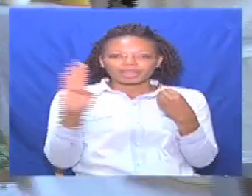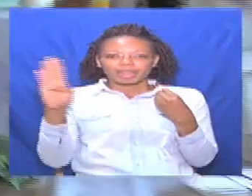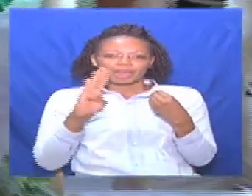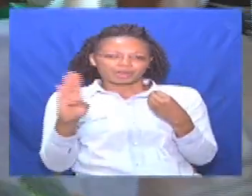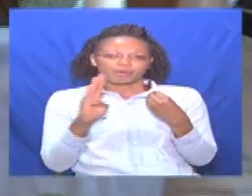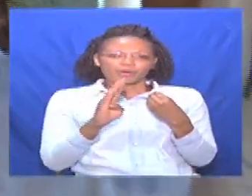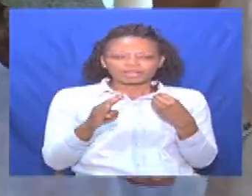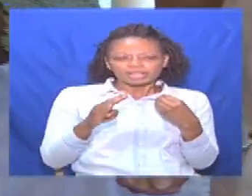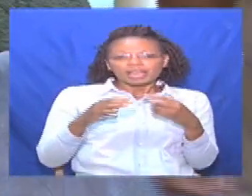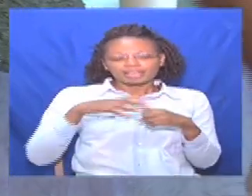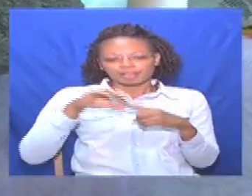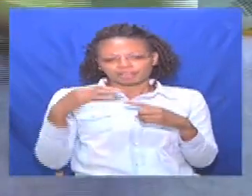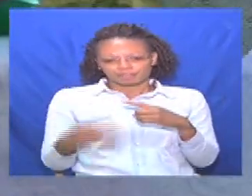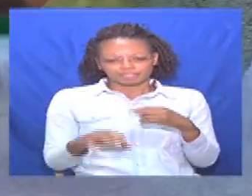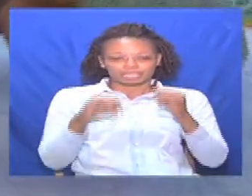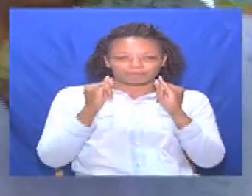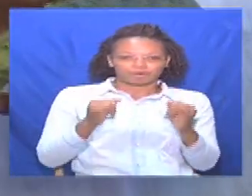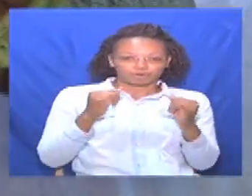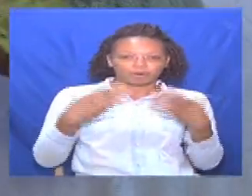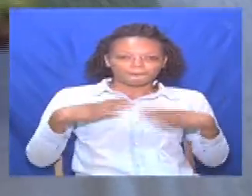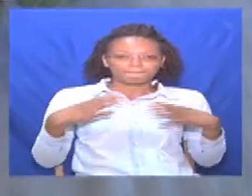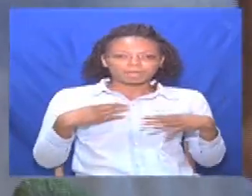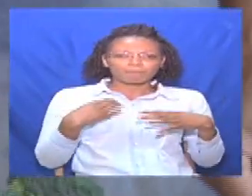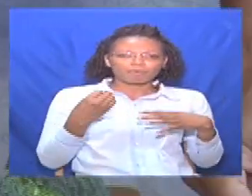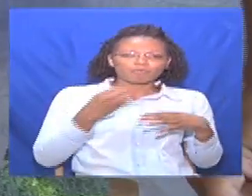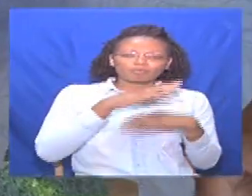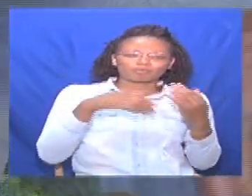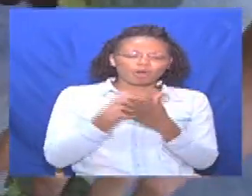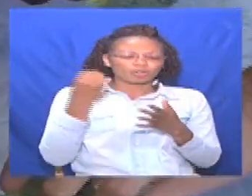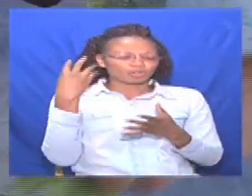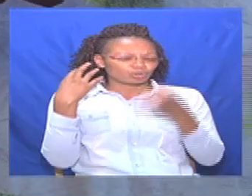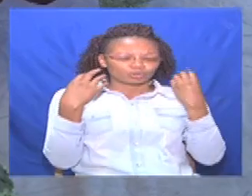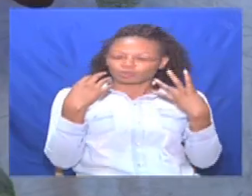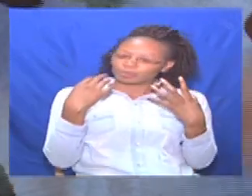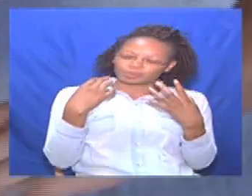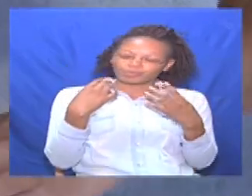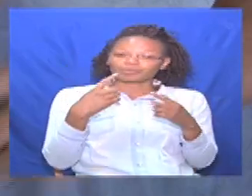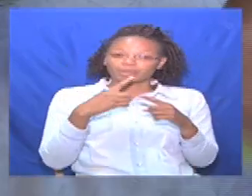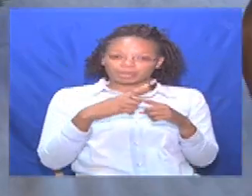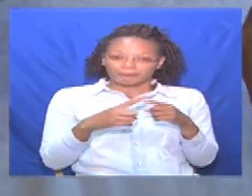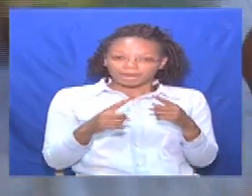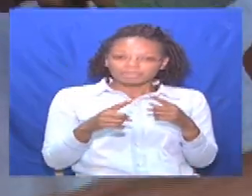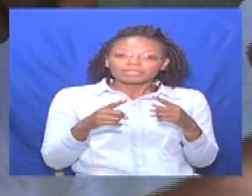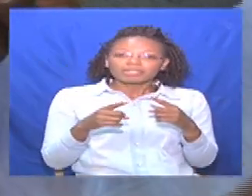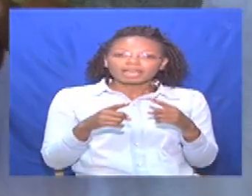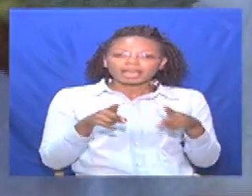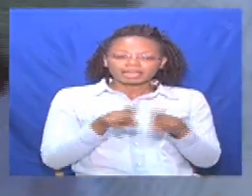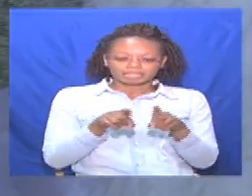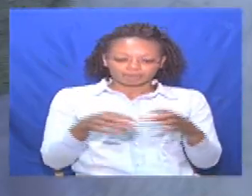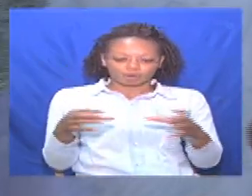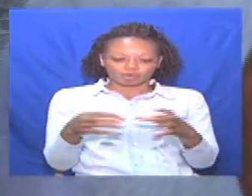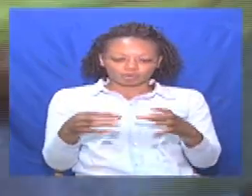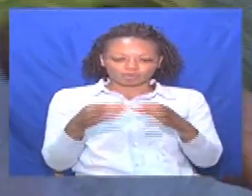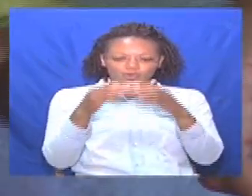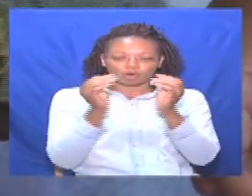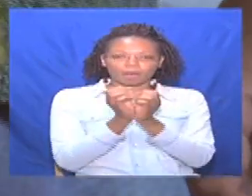ya kigeni na huenda watu wengi wasifahamu vizuri. Lakini ni mboga ipatikanayo katika jamii ya